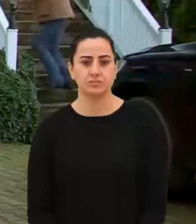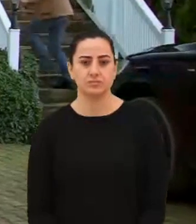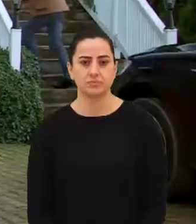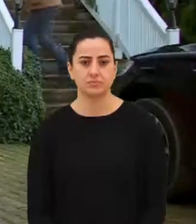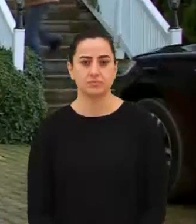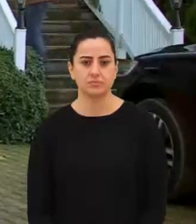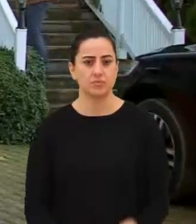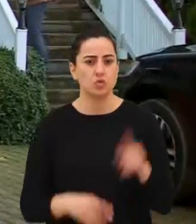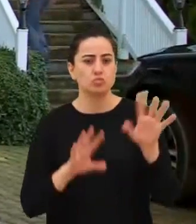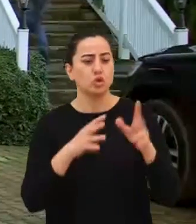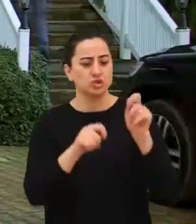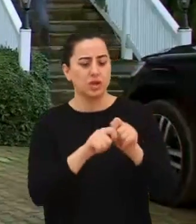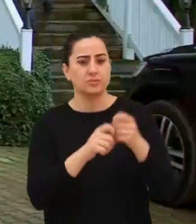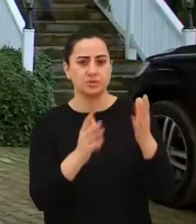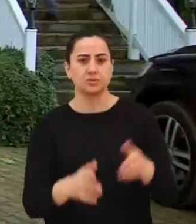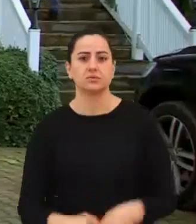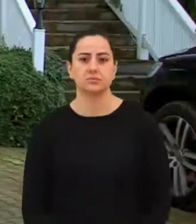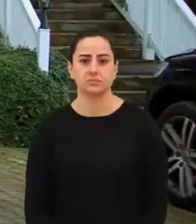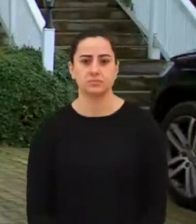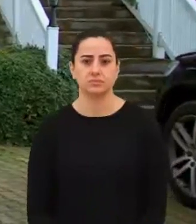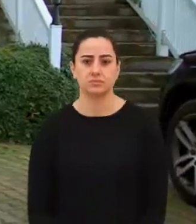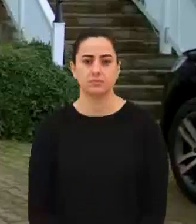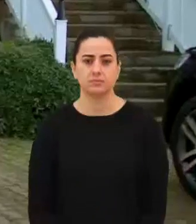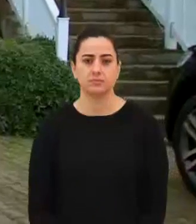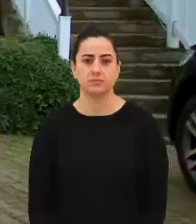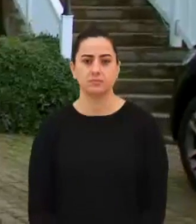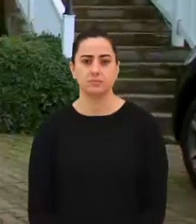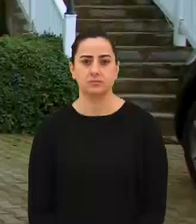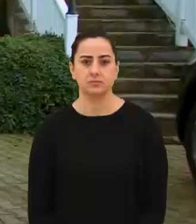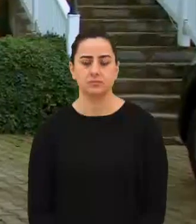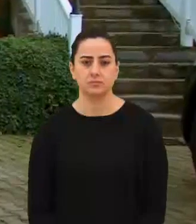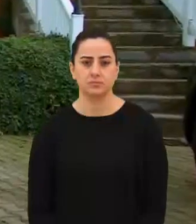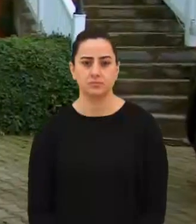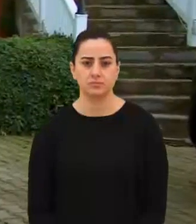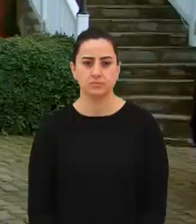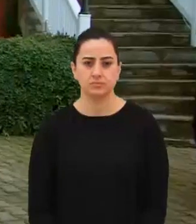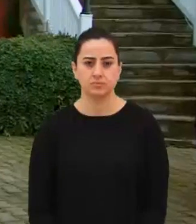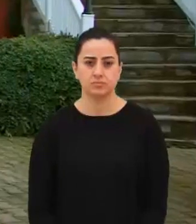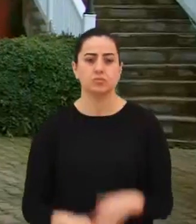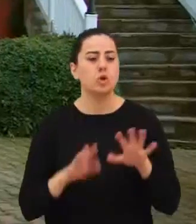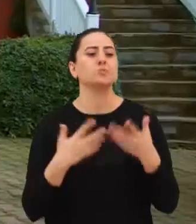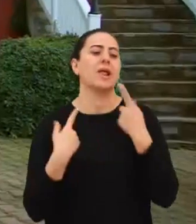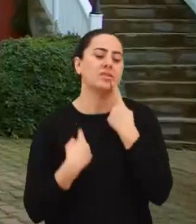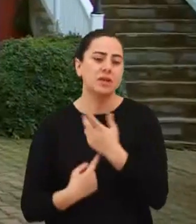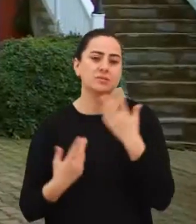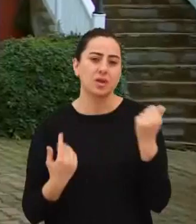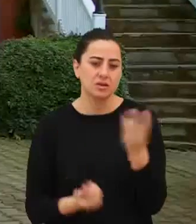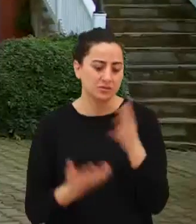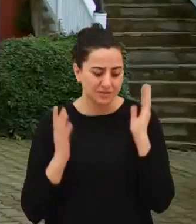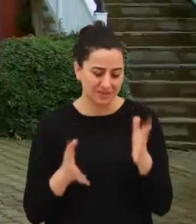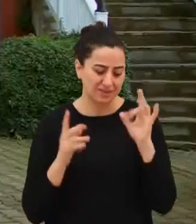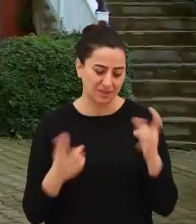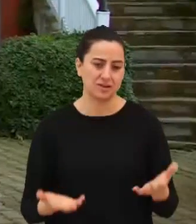Bozduk aleti getiriyorsun şuraya Şükrü. Allah Allah. Ya, ya bozma diyorum şu aleti sana ya. Kaç defa elime diyorum